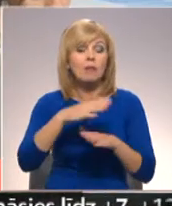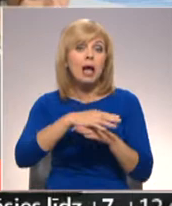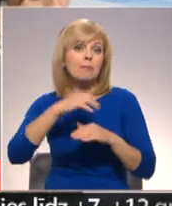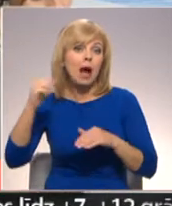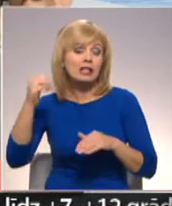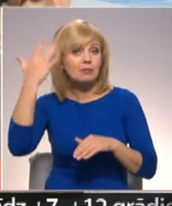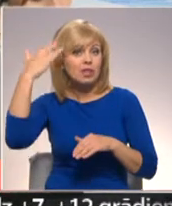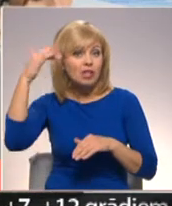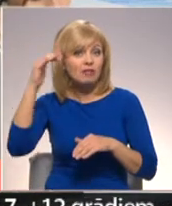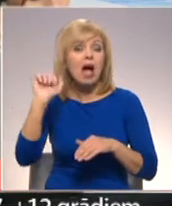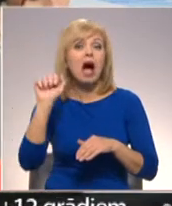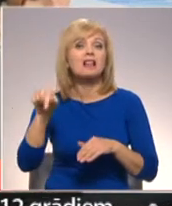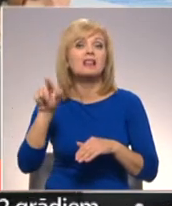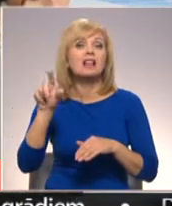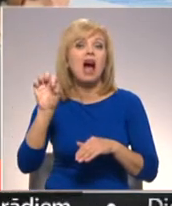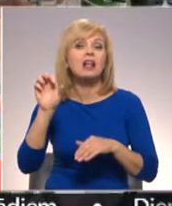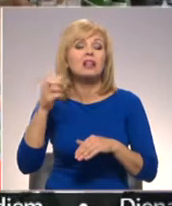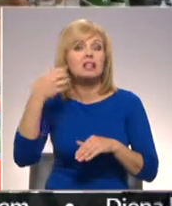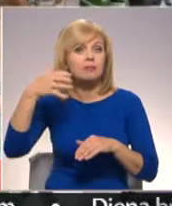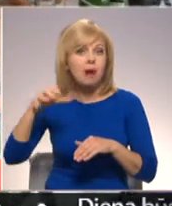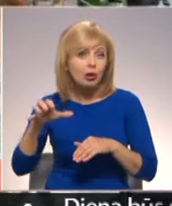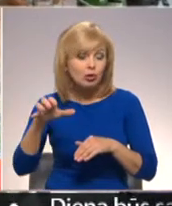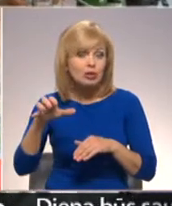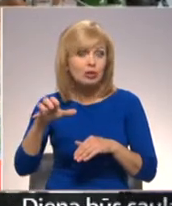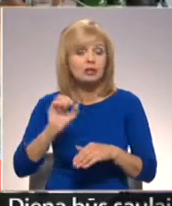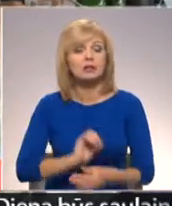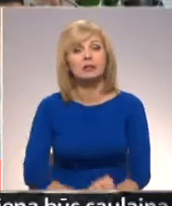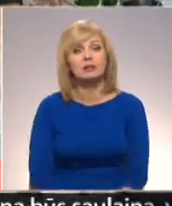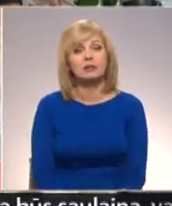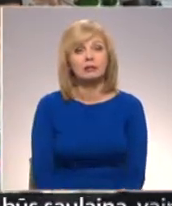bazētā Atlantijas padome un Latvijas domnīca CERTUS. Kārlis Roķis, Dainis Lācis, Latvijas televīzija.